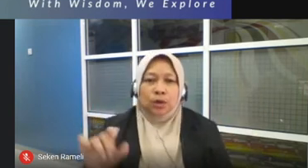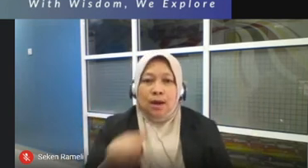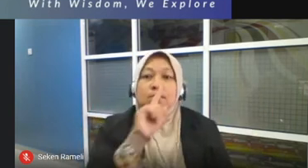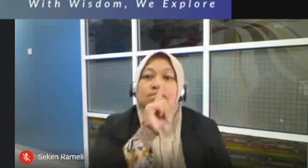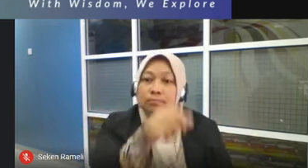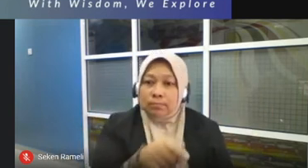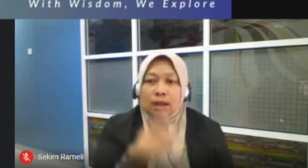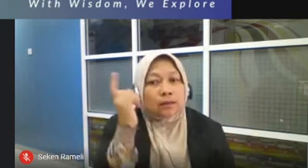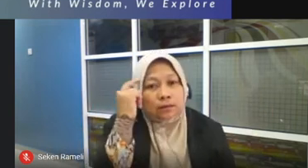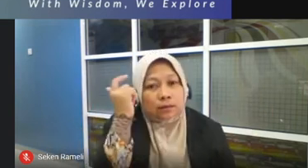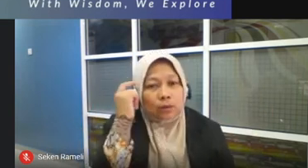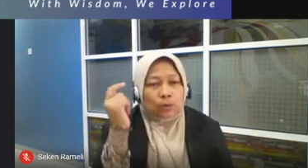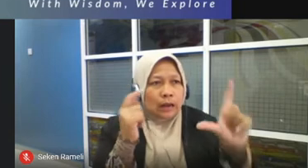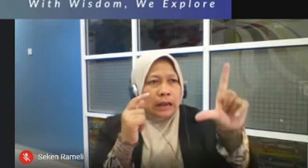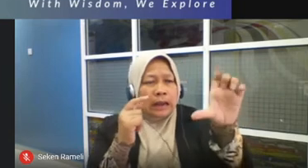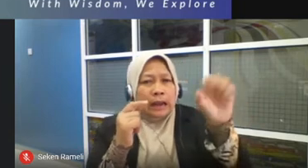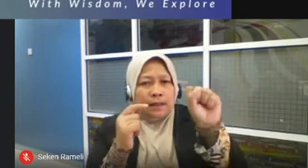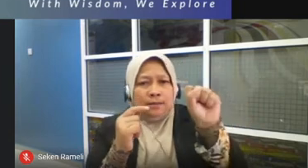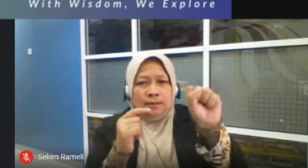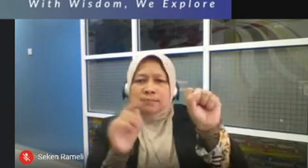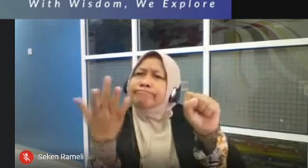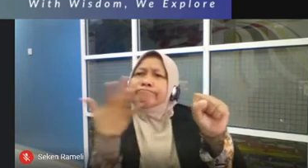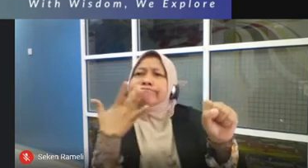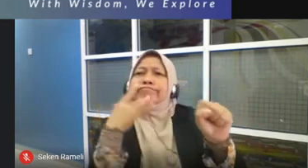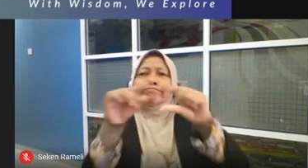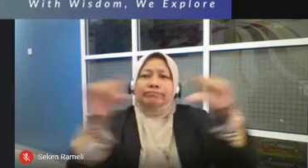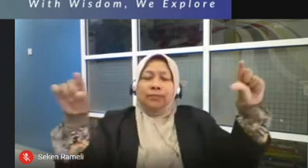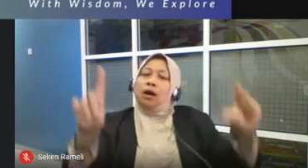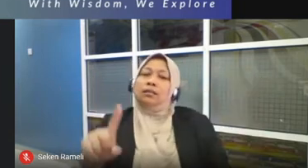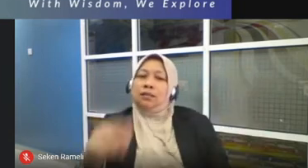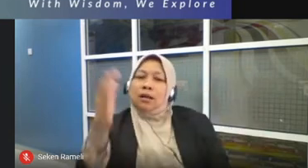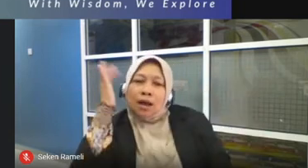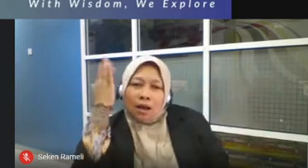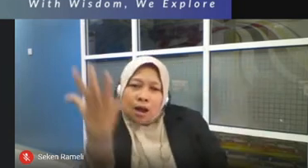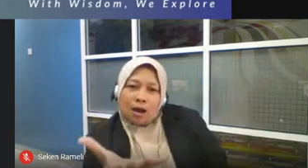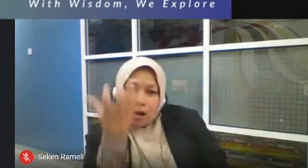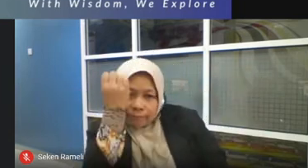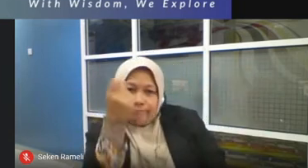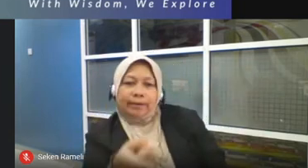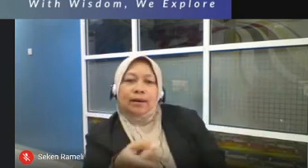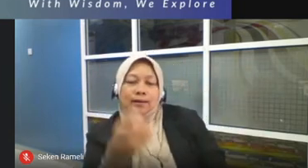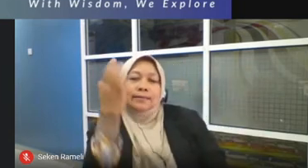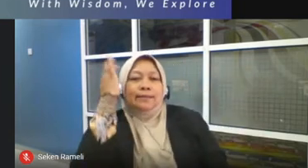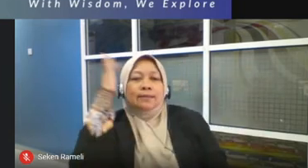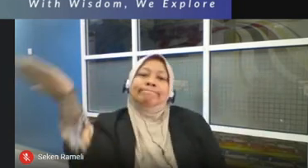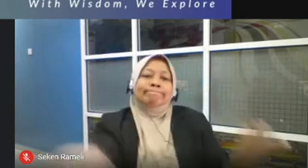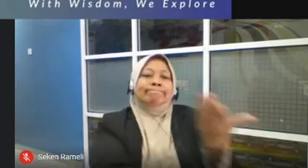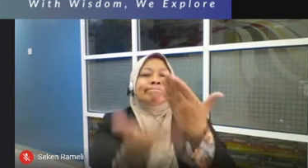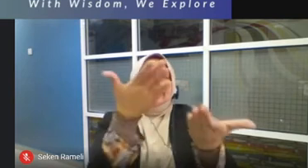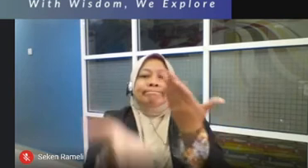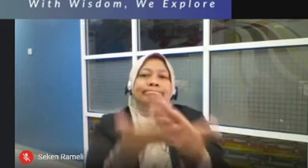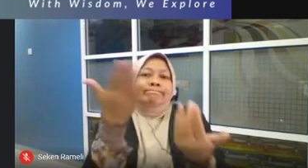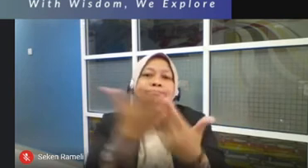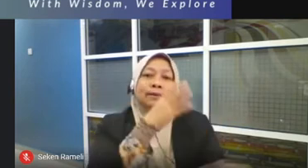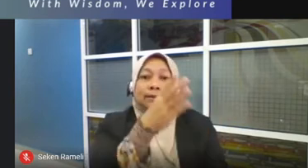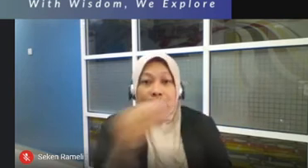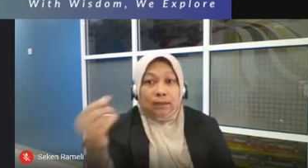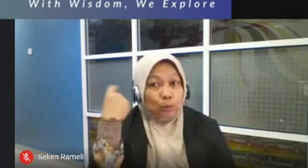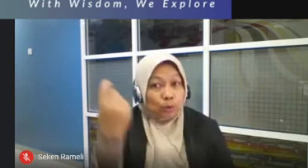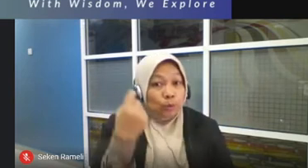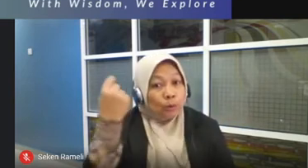punya perkataan pun ringkas saja. Jadi orang senang nak ingat benda-benda yang orang senang nak ingat. Dan kalau tuan-tuan